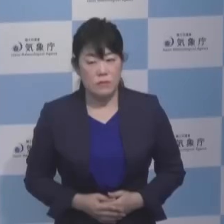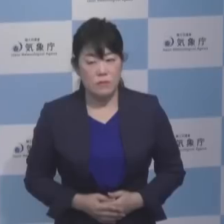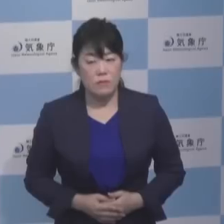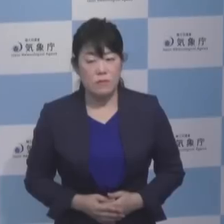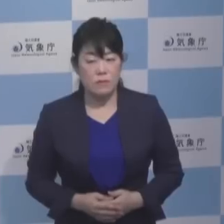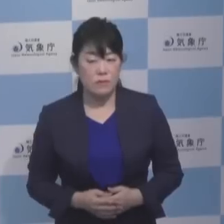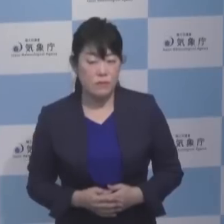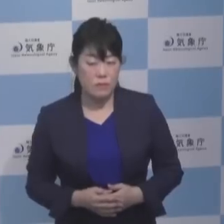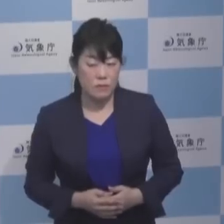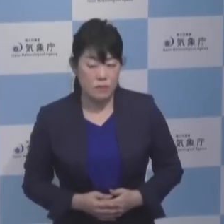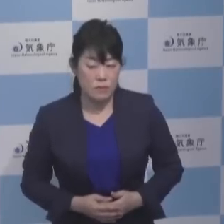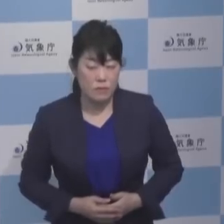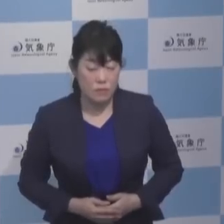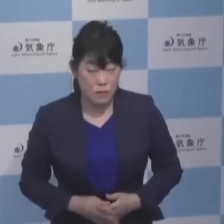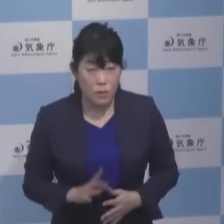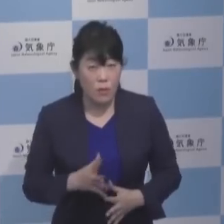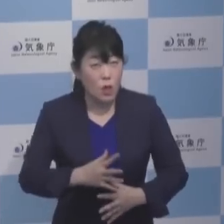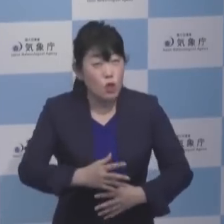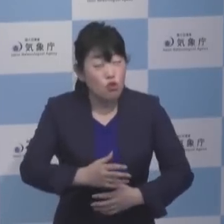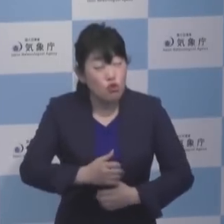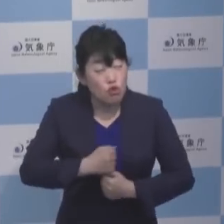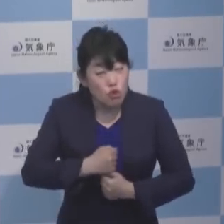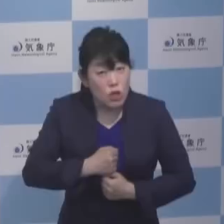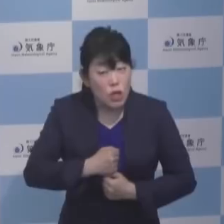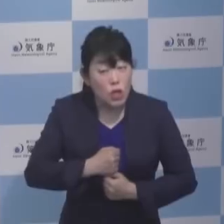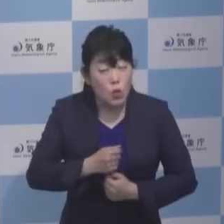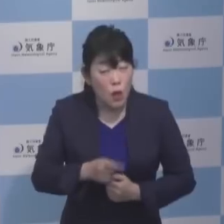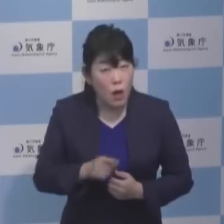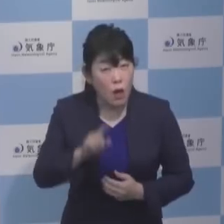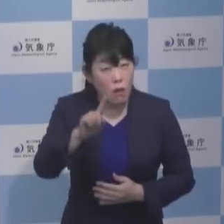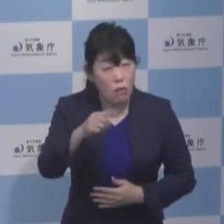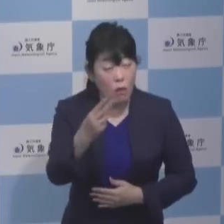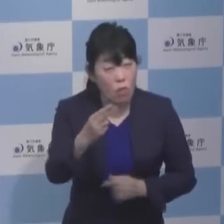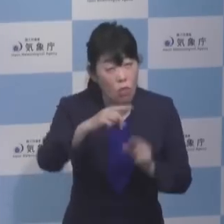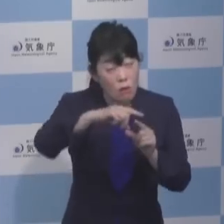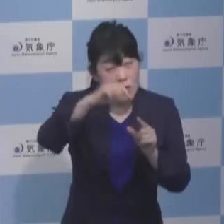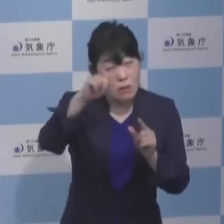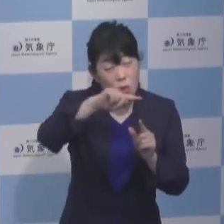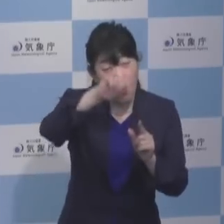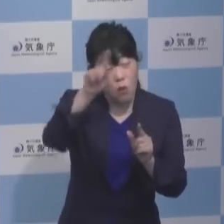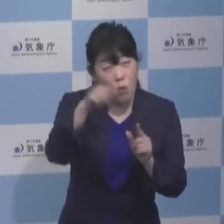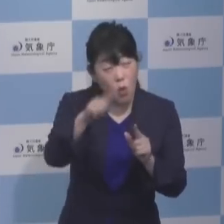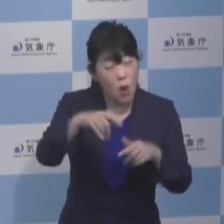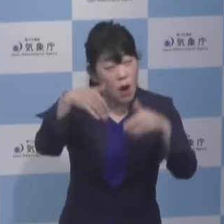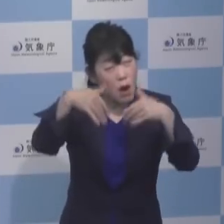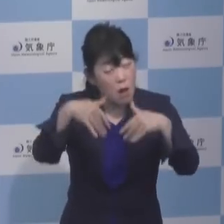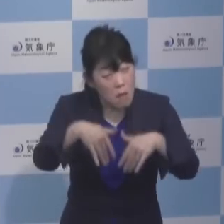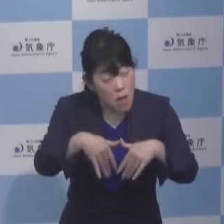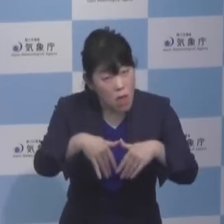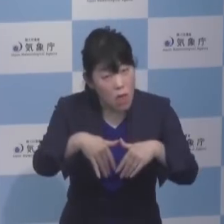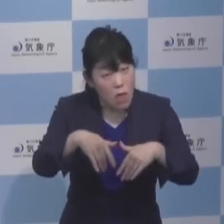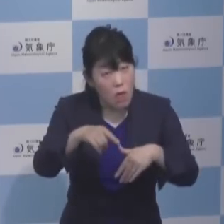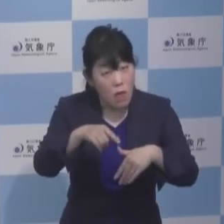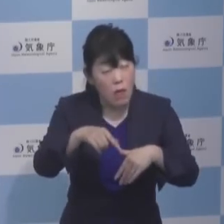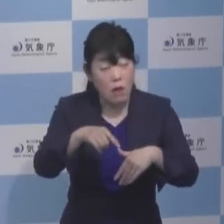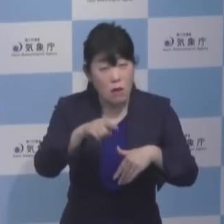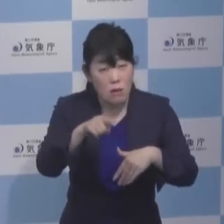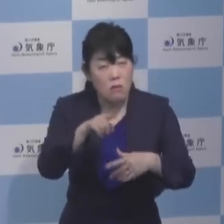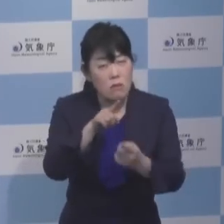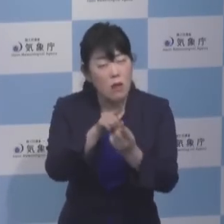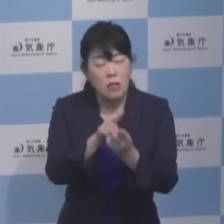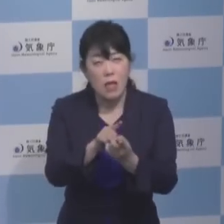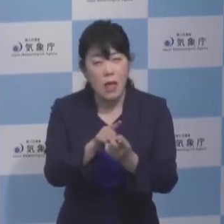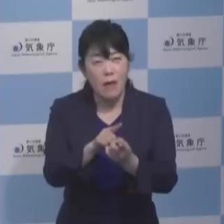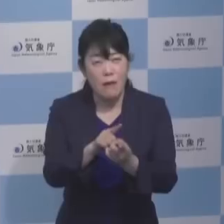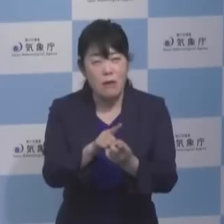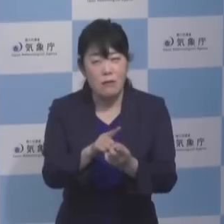また注意事項なんですけども、今後能登地方は雨も、予想されていますけども、それについての注意事項をまた改めて教えてください。 はい、